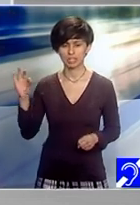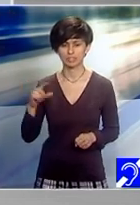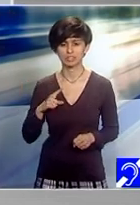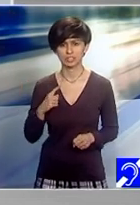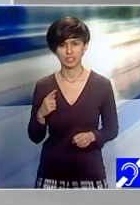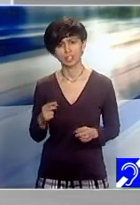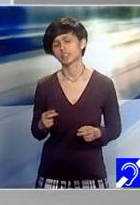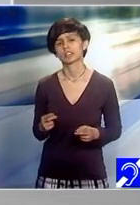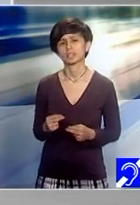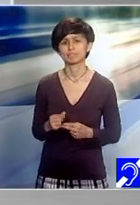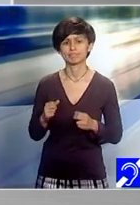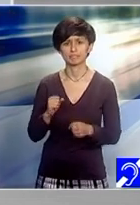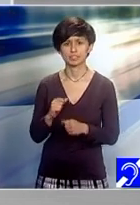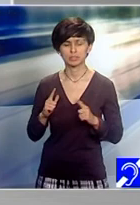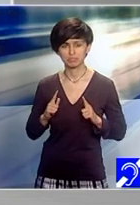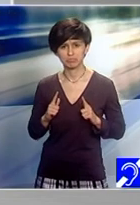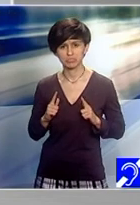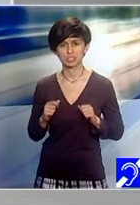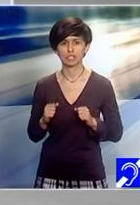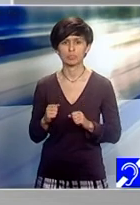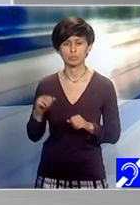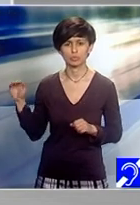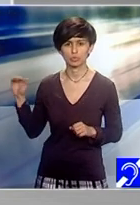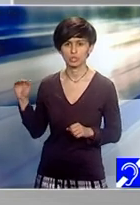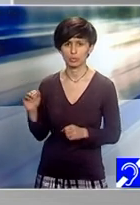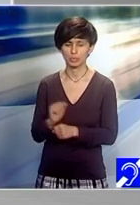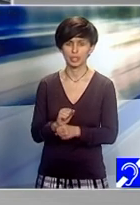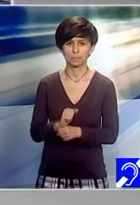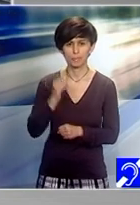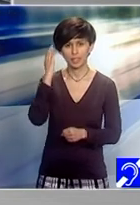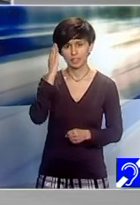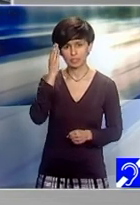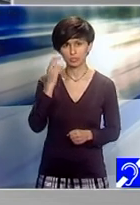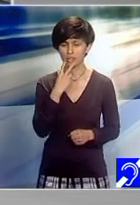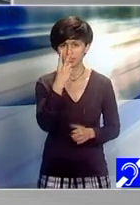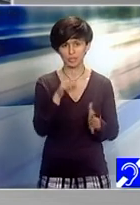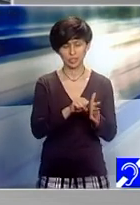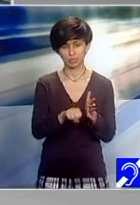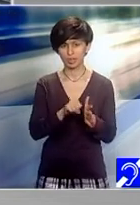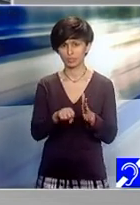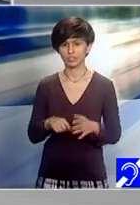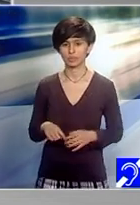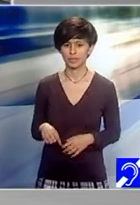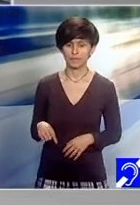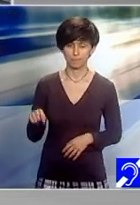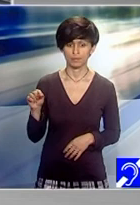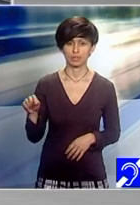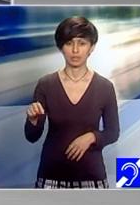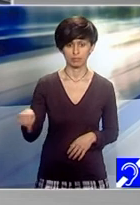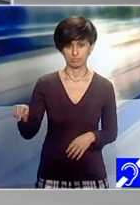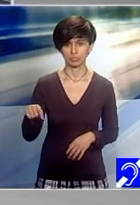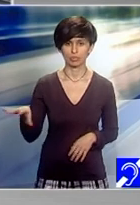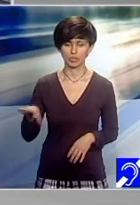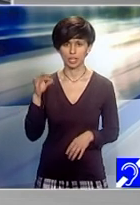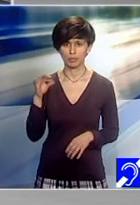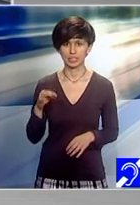școală, poate ne uităm la un film, poate nu ne uităm. Noi am ales ca festivalul să nu fie nici într-o școală, ne era mult mai simplu să fie într-o școală. Am decis